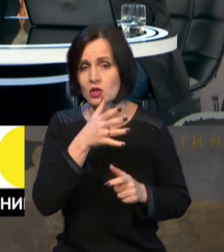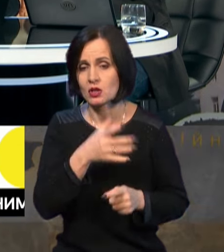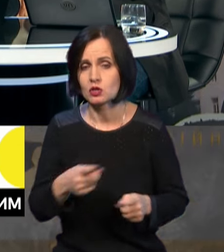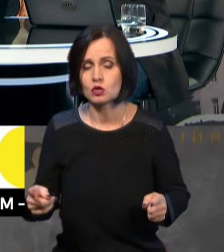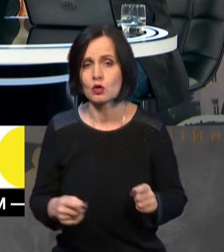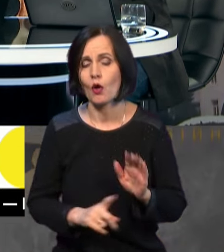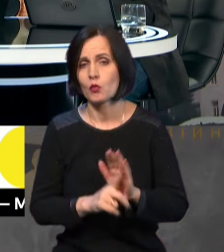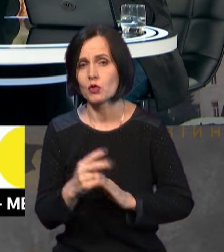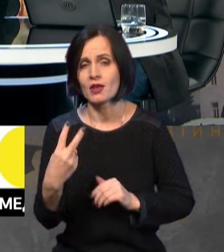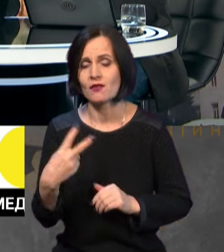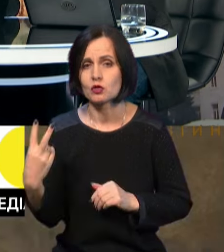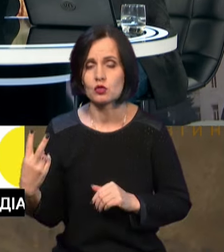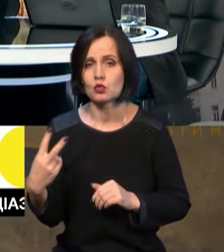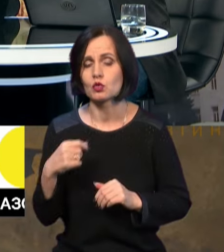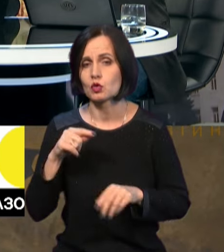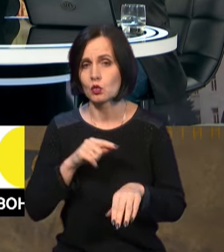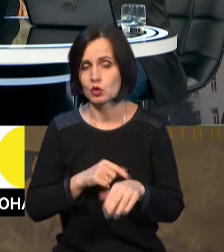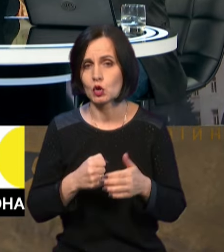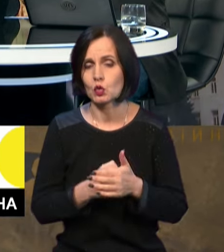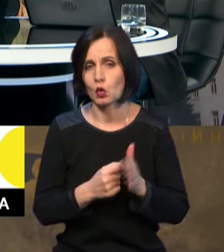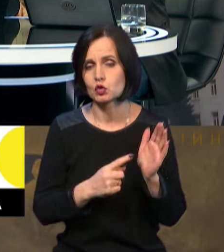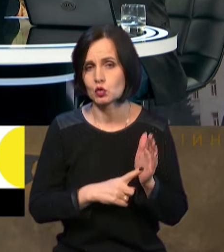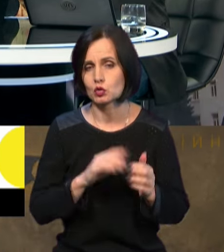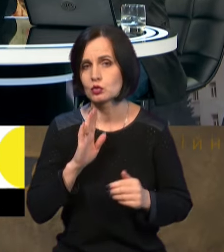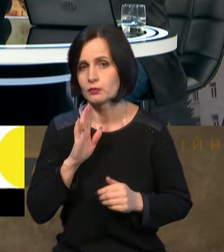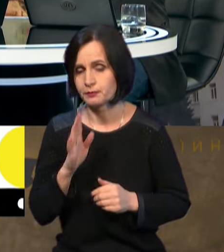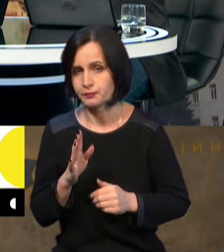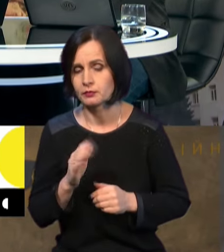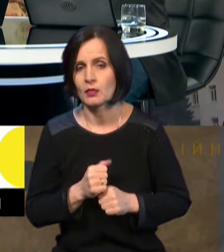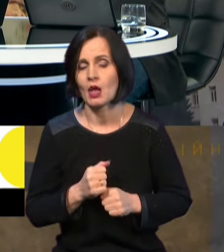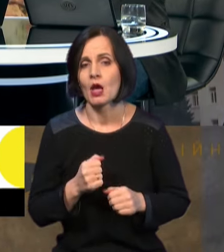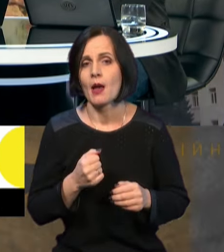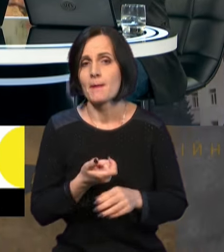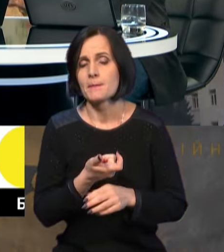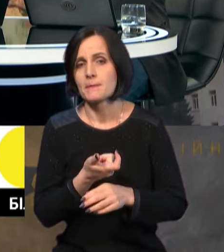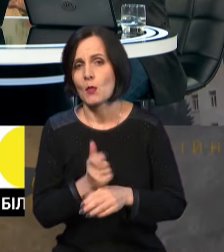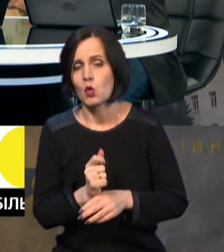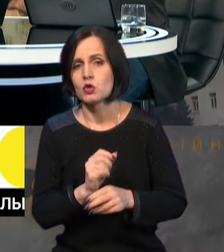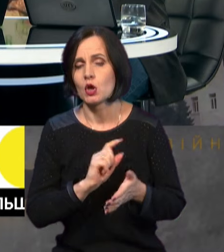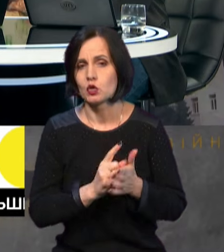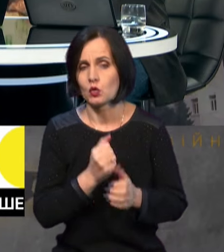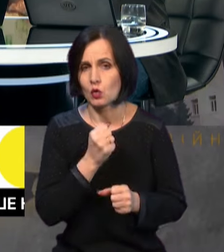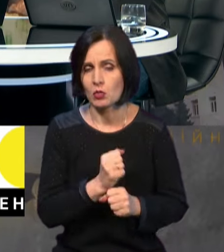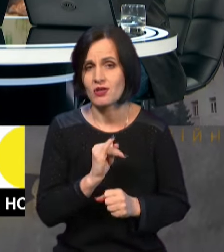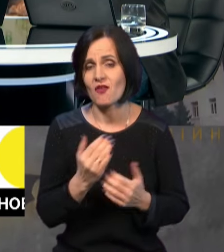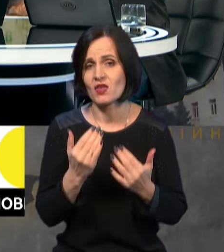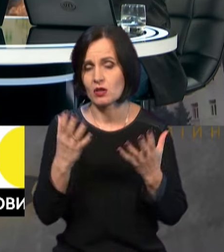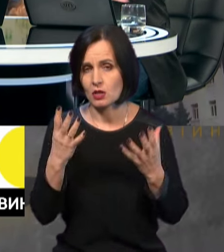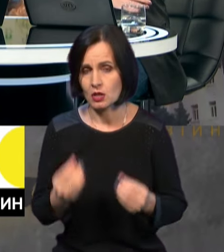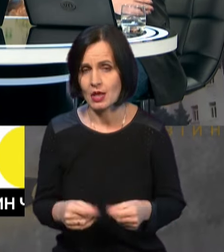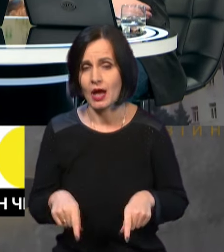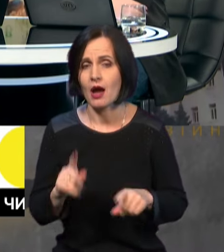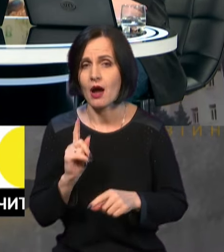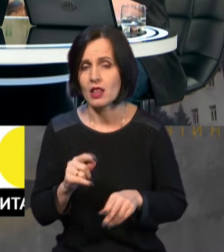з 22 години до 6 години, до понаднормових робіт і робіт у вихідні дні. Проте вони